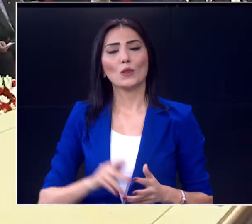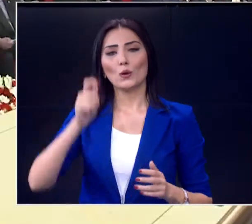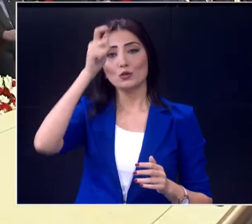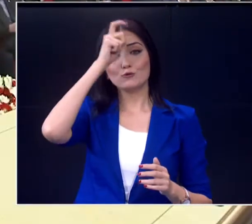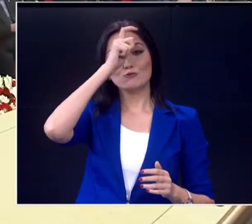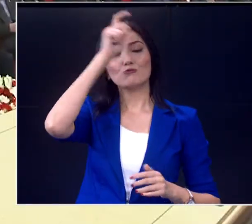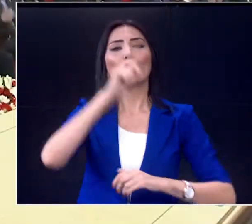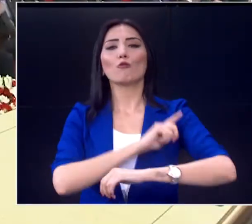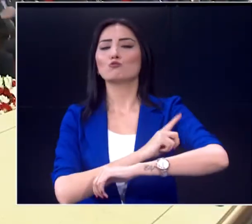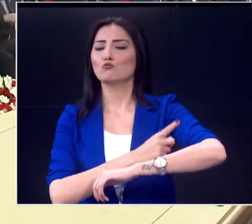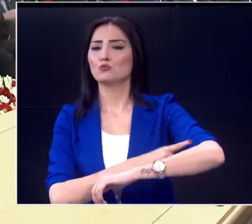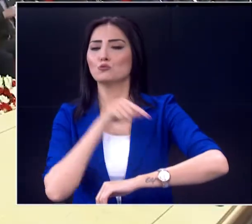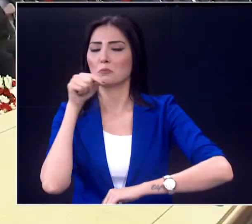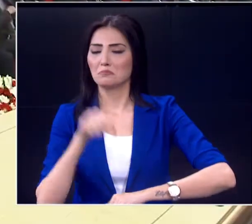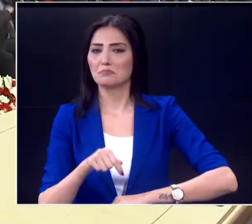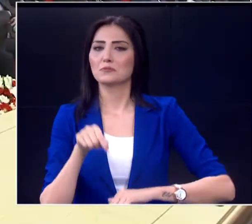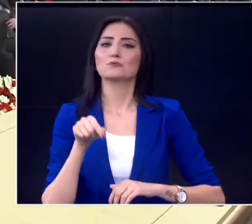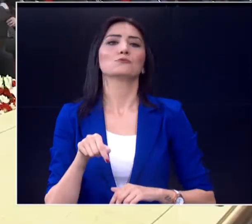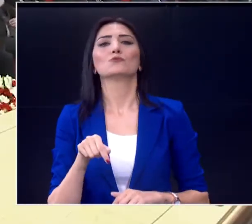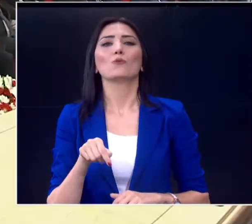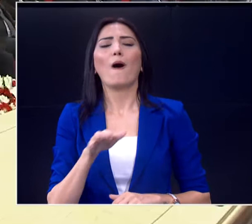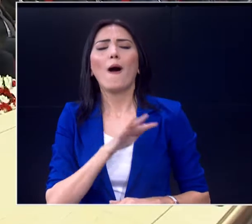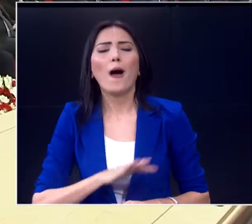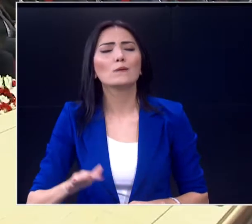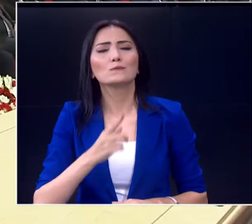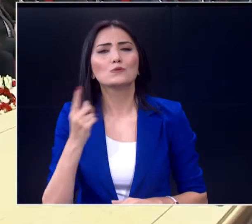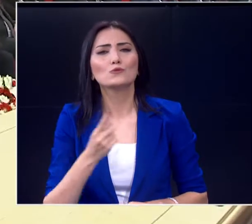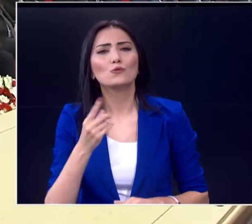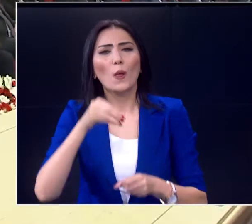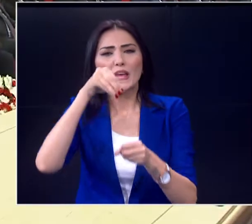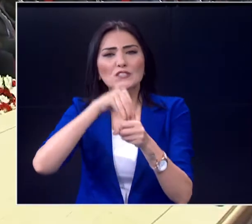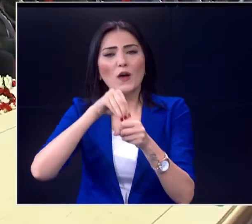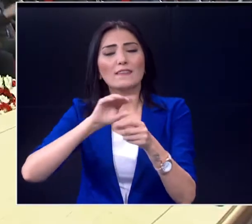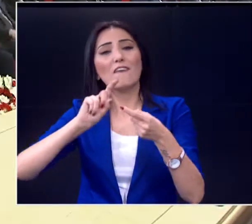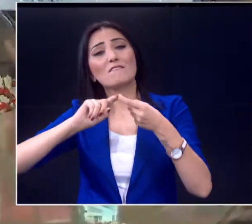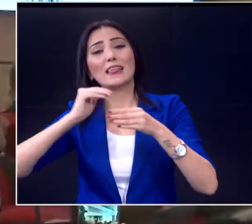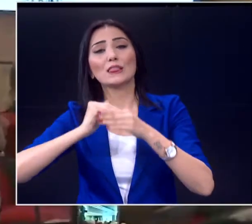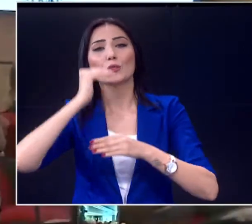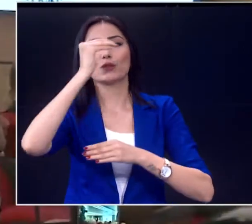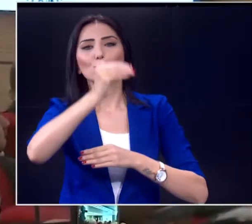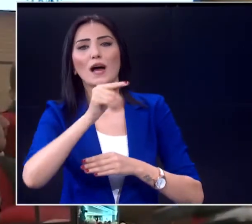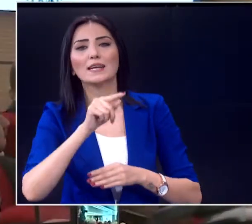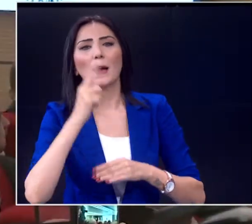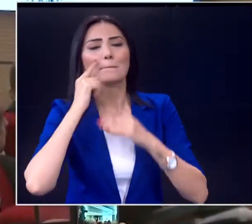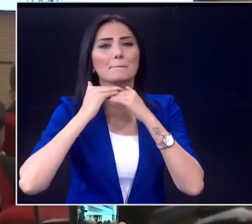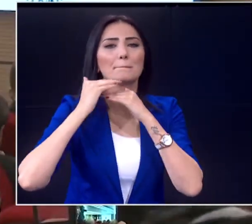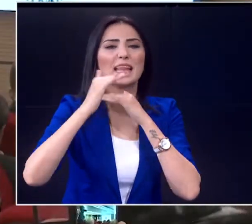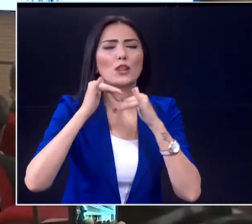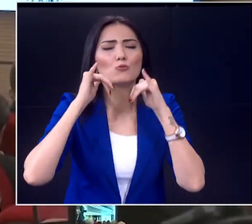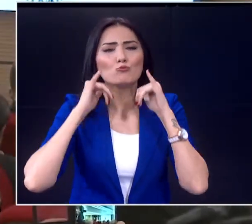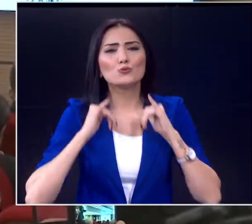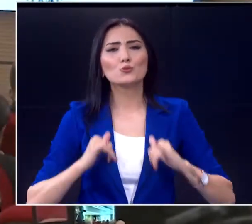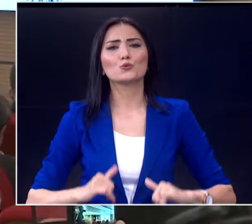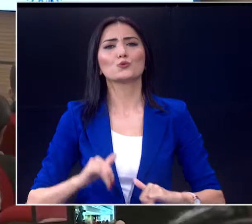Türkiye güçlü bir ülkedir. Her türlü içeriden ve dışarıdan milletin